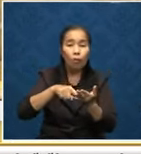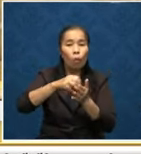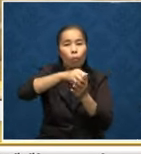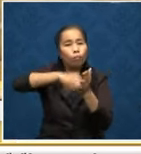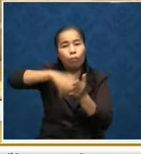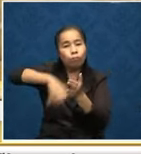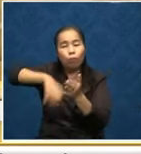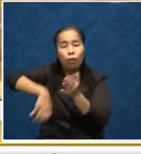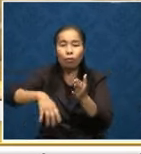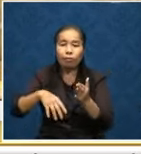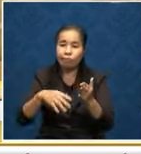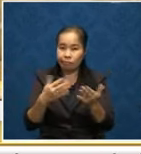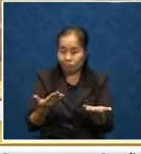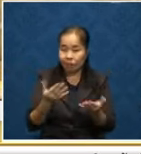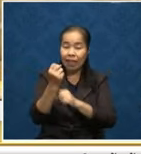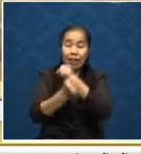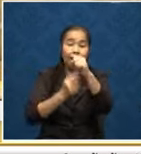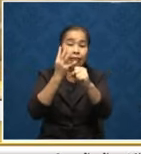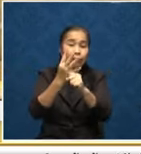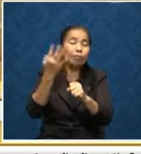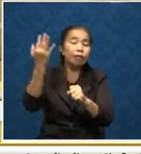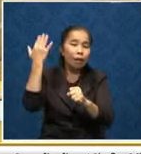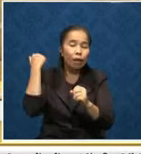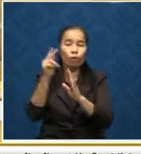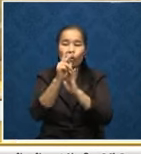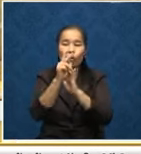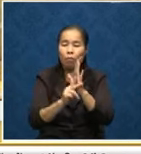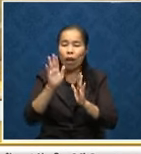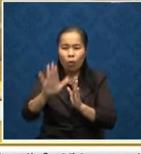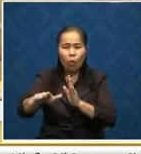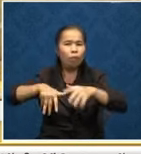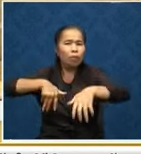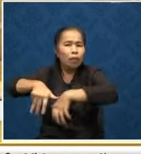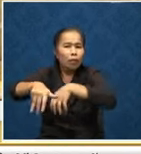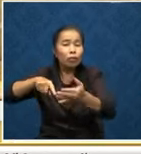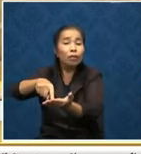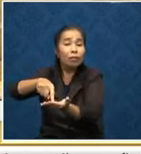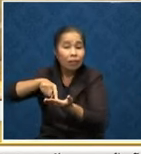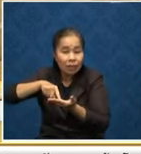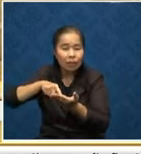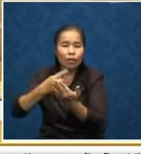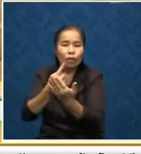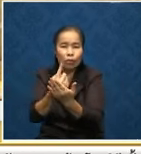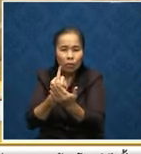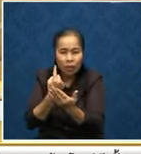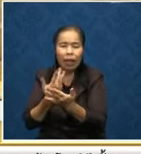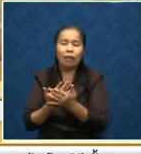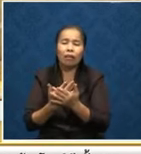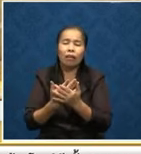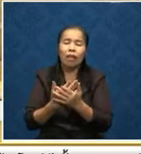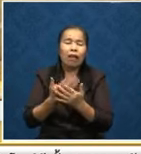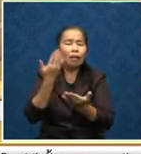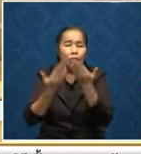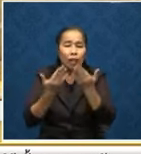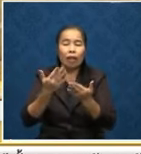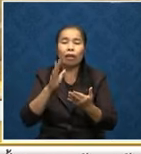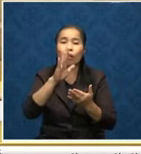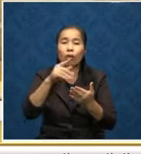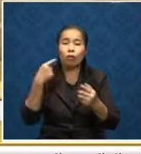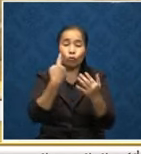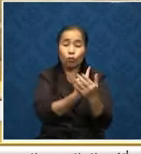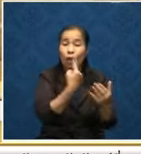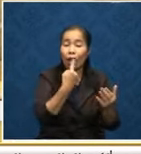ครับย้ำอีกครั้งนะครับ4ปีที่ผ่านมากฎหมายที่เสนอมาจากประชาชนและตัวแทนประชาชนไม่ว่าจะเป็นค้านหรือรัฐบาลแต่โดยเฉพาะอย่างยิ่งถ้ามาจากพรรคฝ่